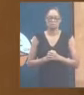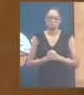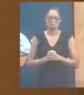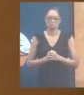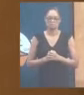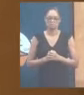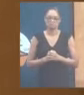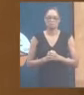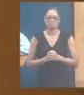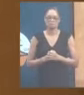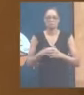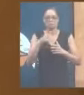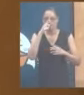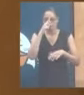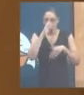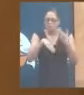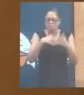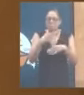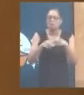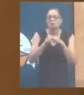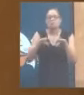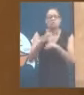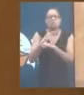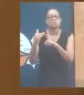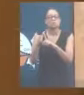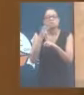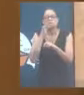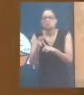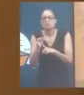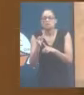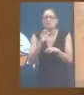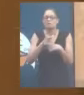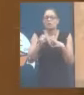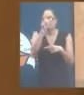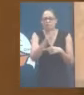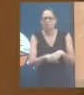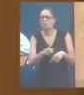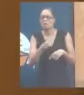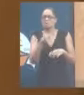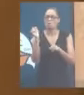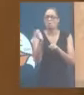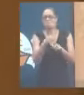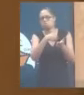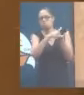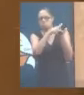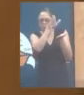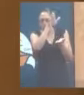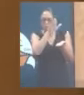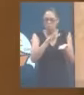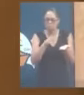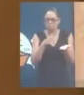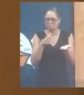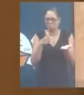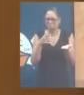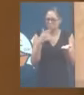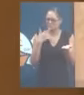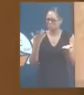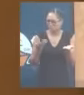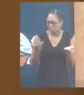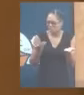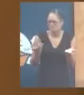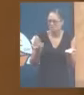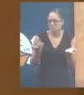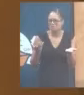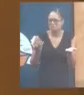On fait passer sur les réseaux sociaux comme quoi on a coupé la tête de quelqu'un, il faut des rois, etc. C'est quoi ce truc-là? C'est